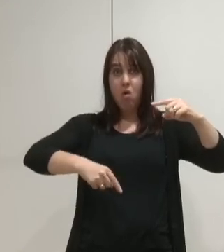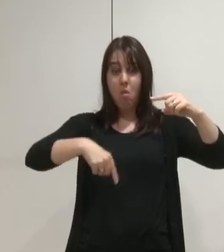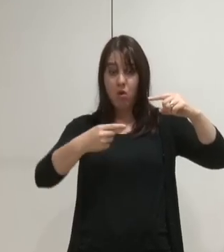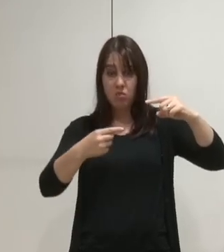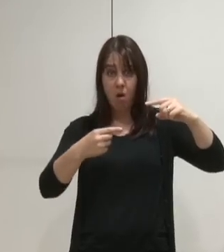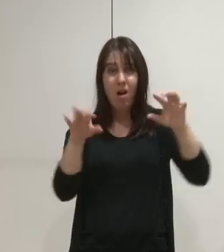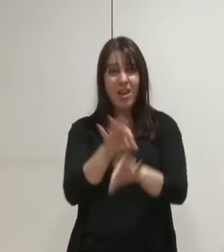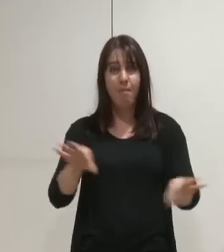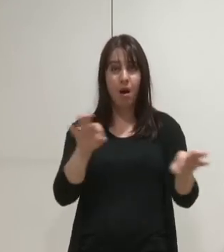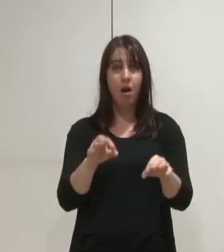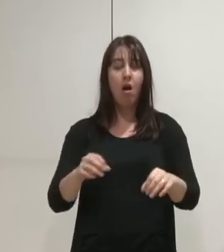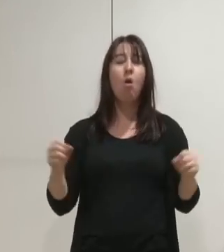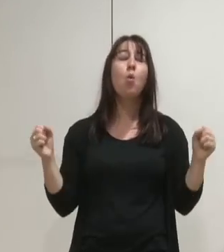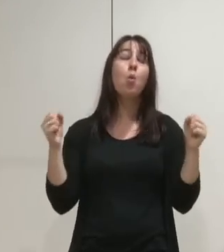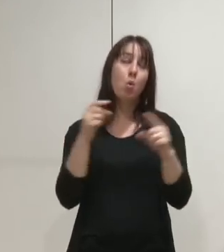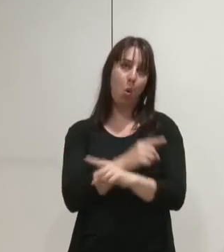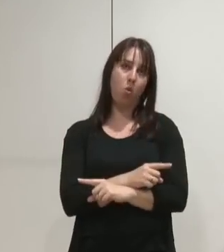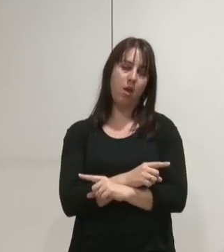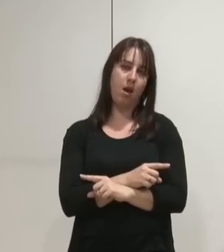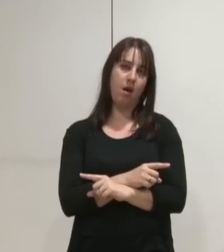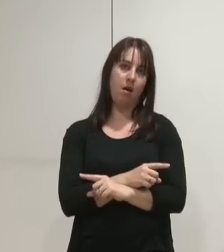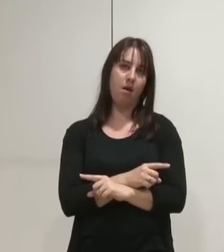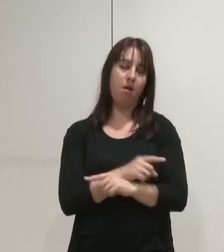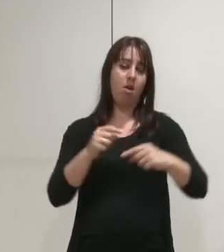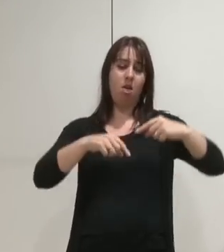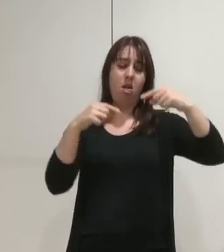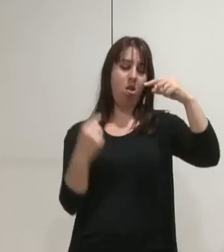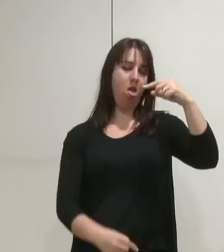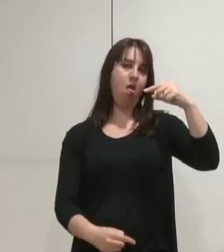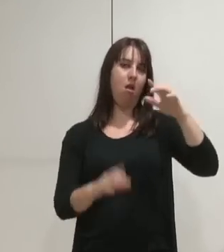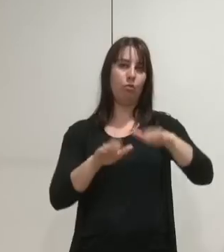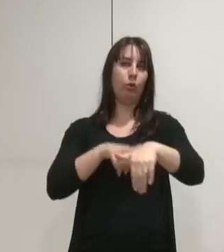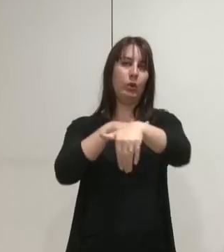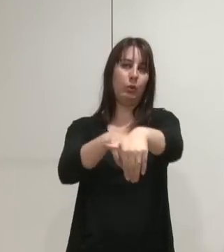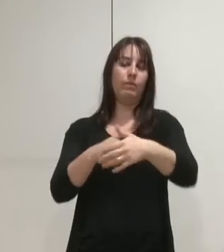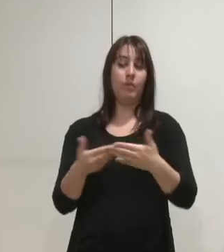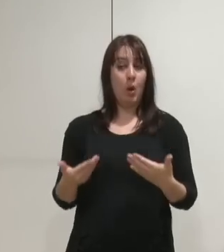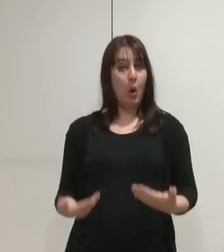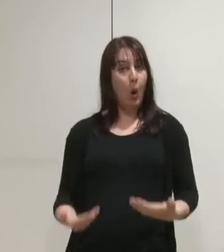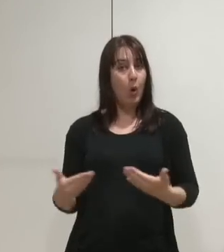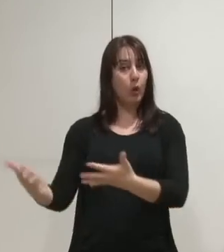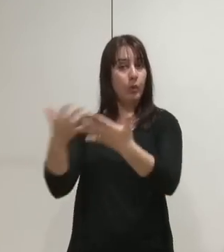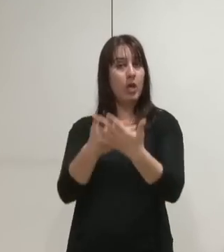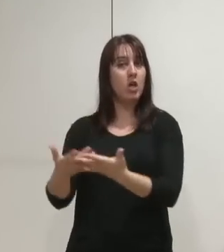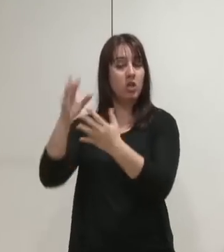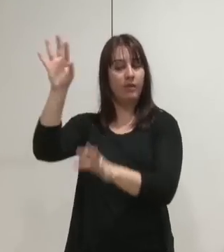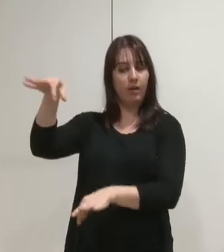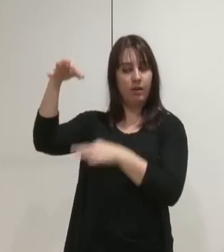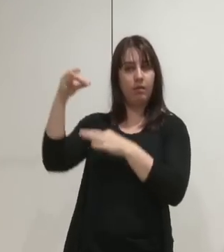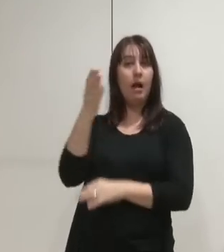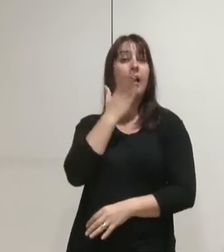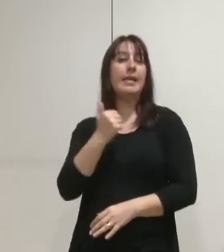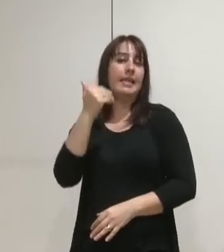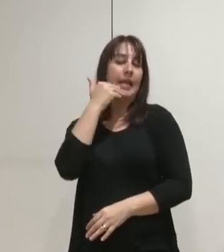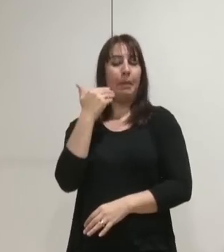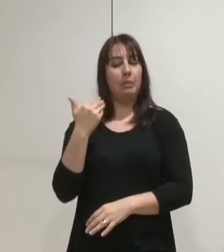au contraire et les chiffres que m'a communiqué aujourd'hui en milieu